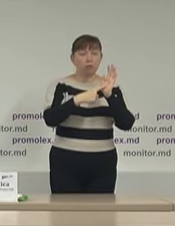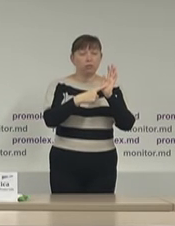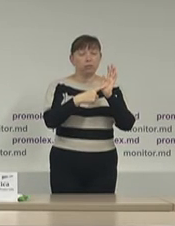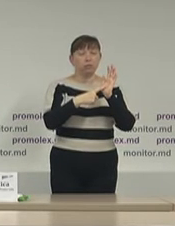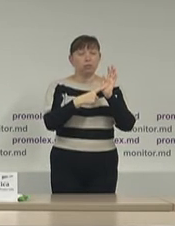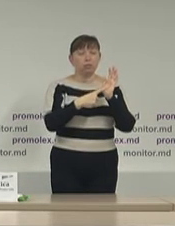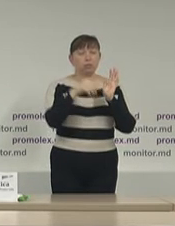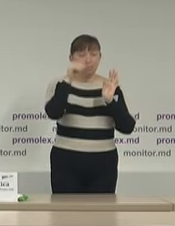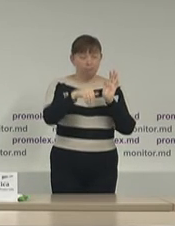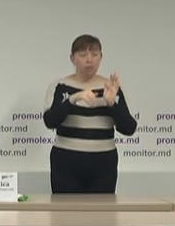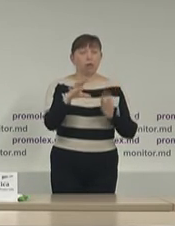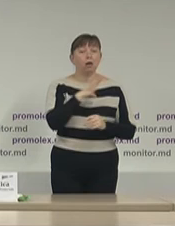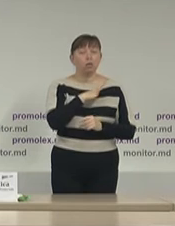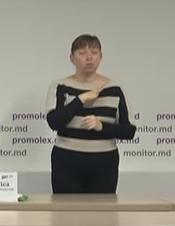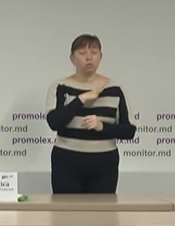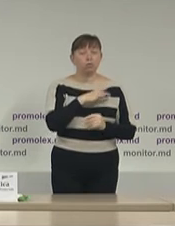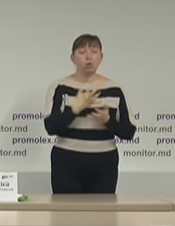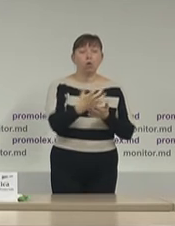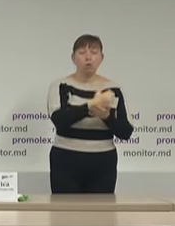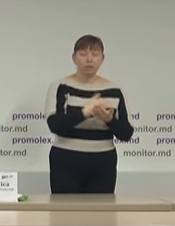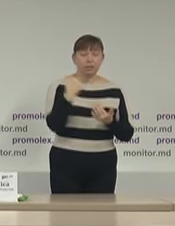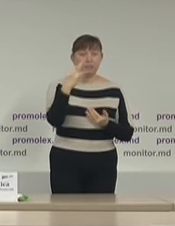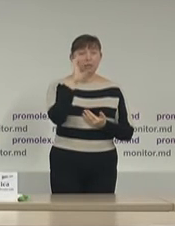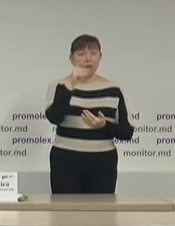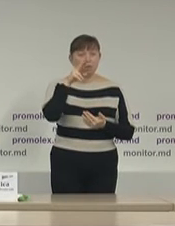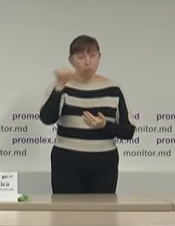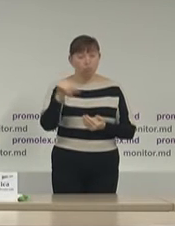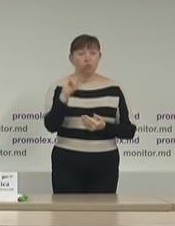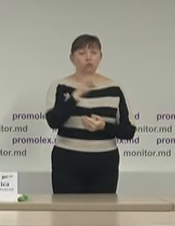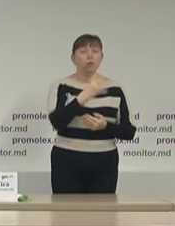556.367 lei au fost colectați de Maia Sandu și